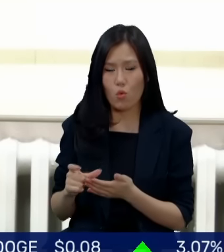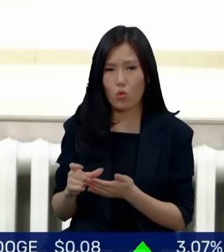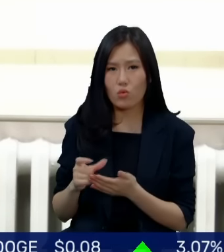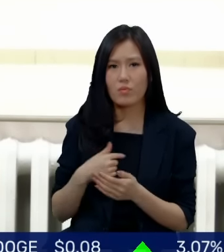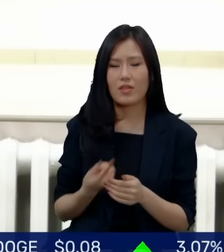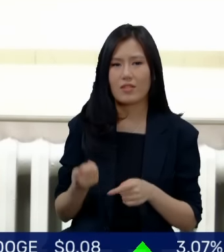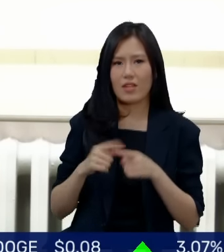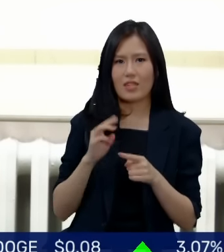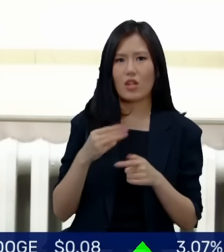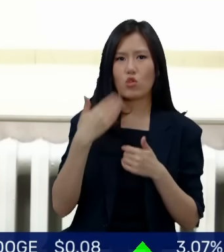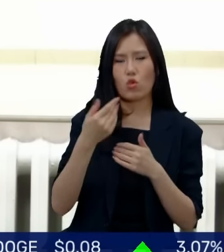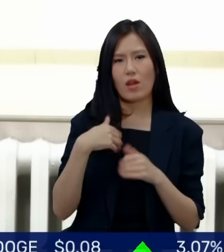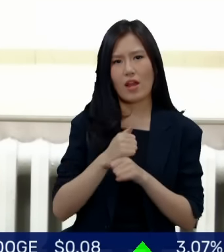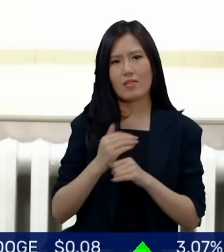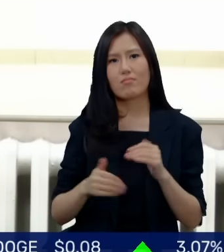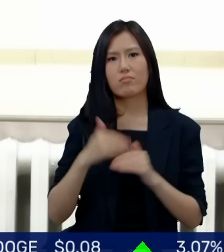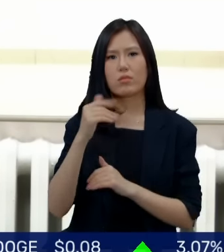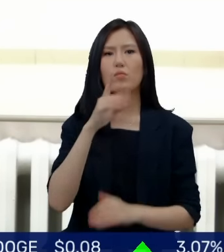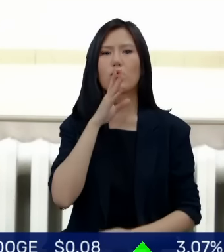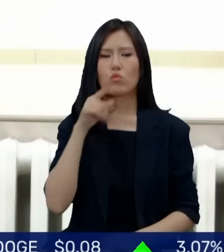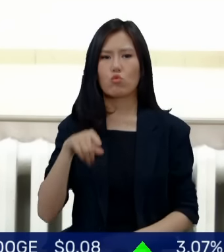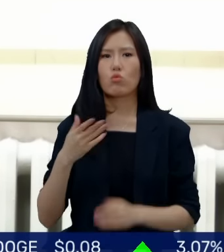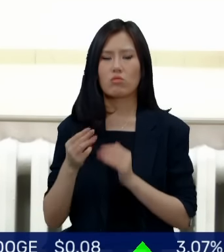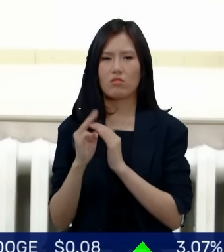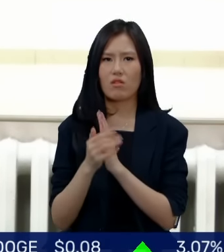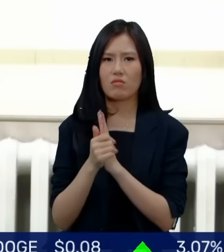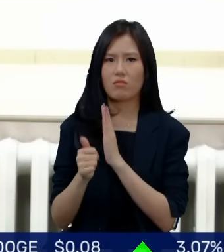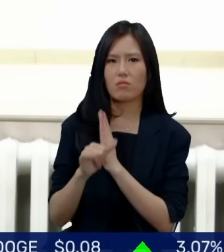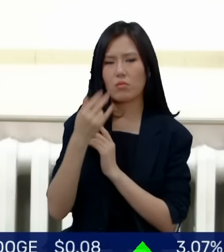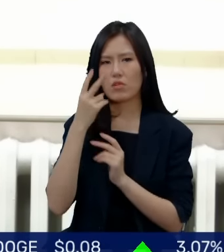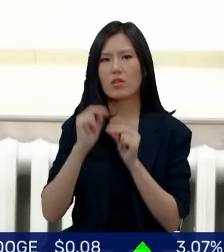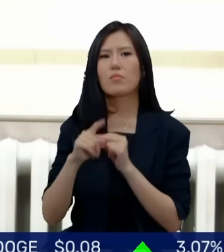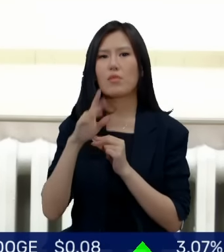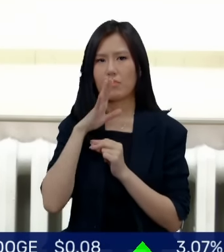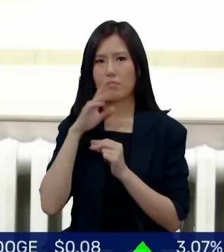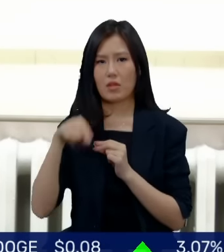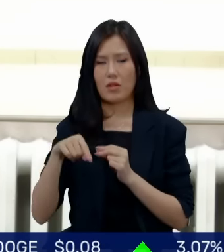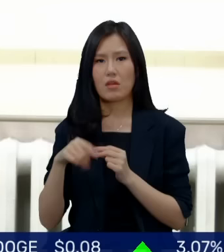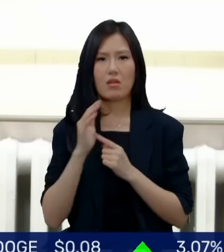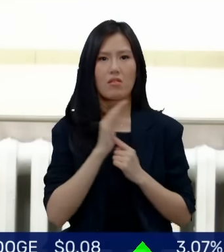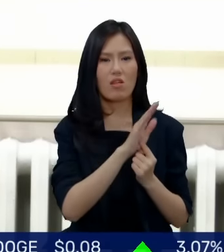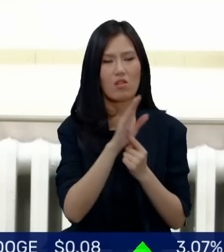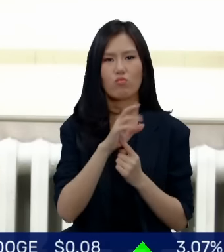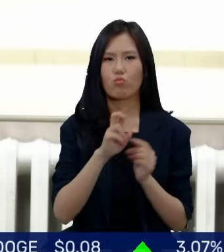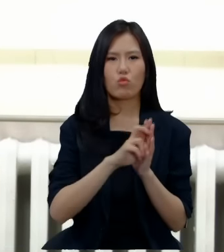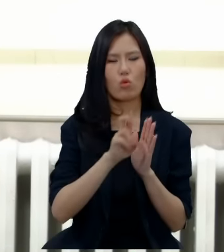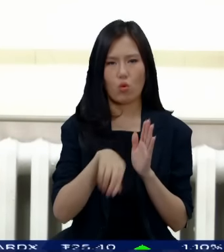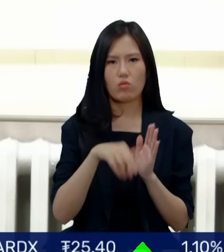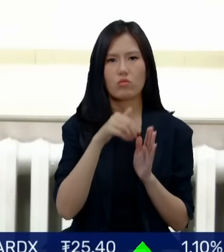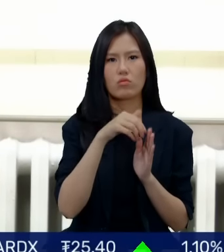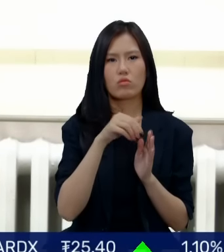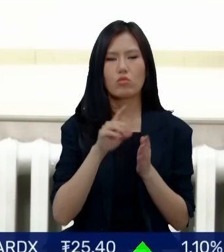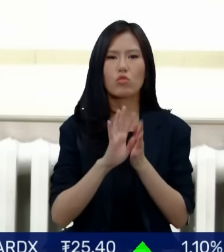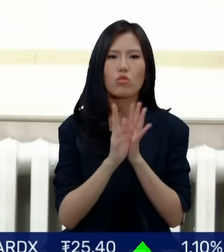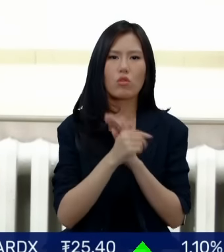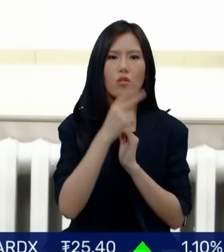шалгалт учраас тэр үс ур чадварыг үнэлдэг. Тим шалгалт учраас энэний материал ил байдгүй. За зөвхөн жишг солид байж